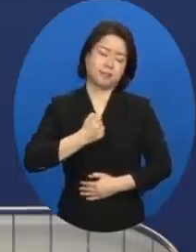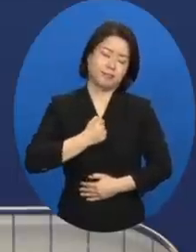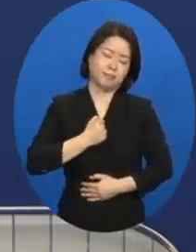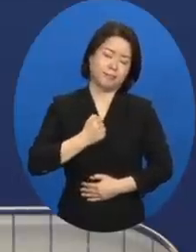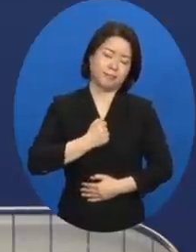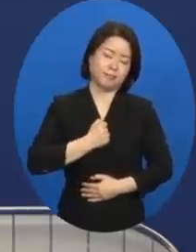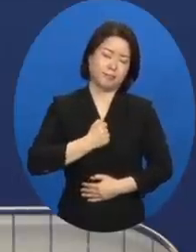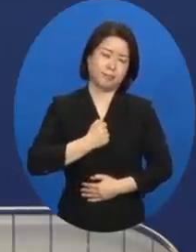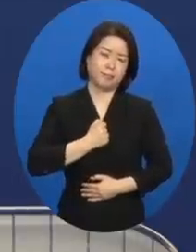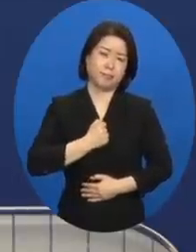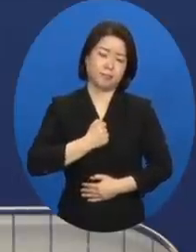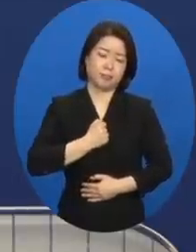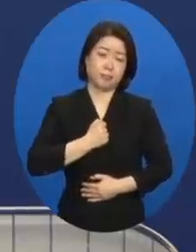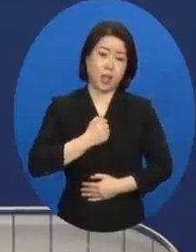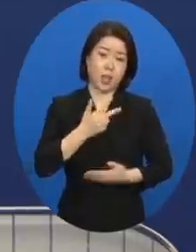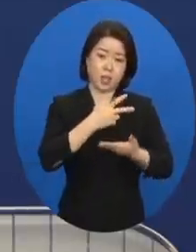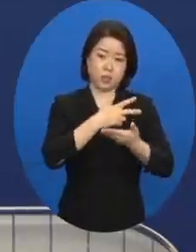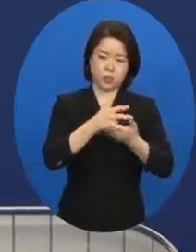답답함을 아시고